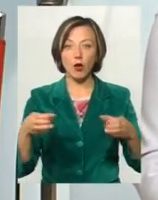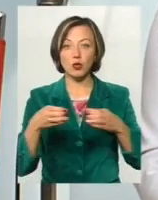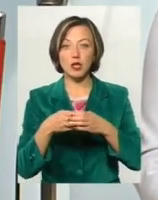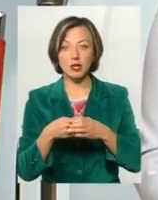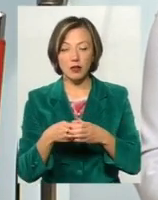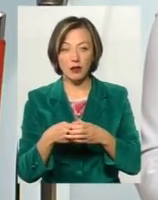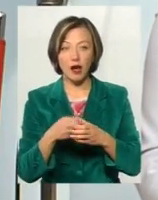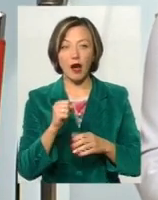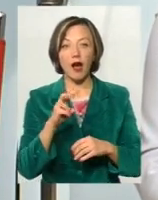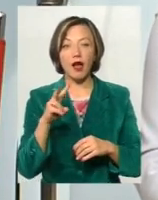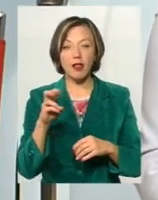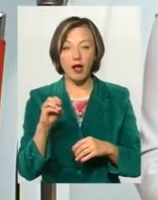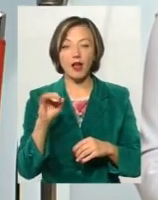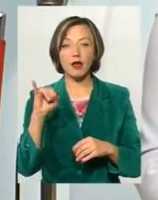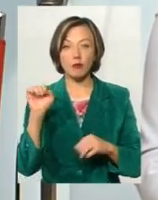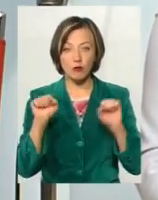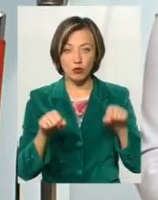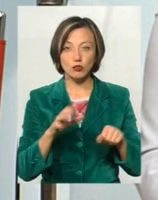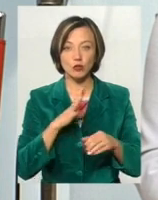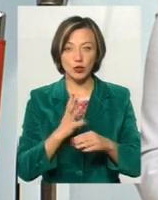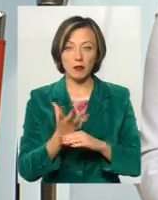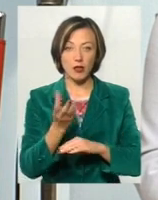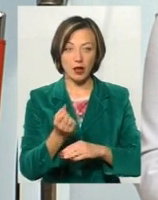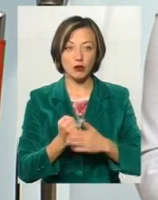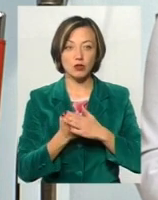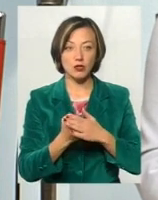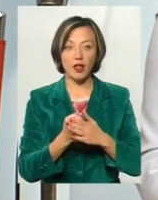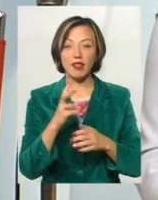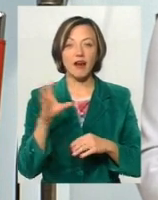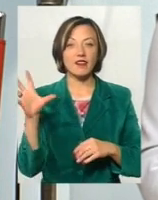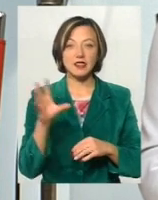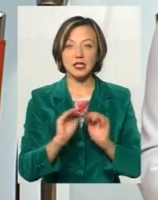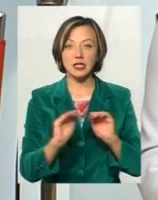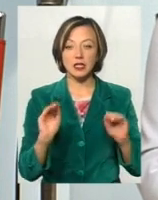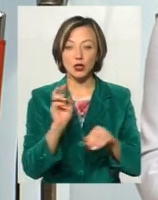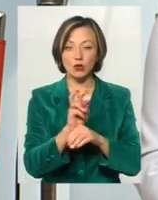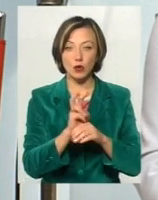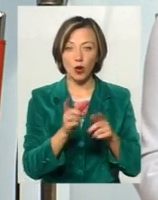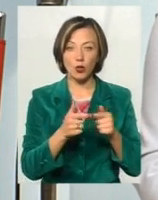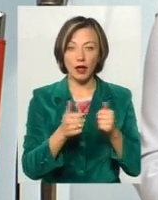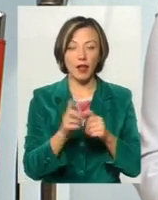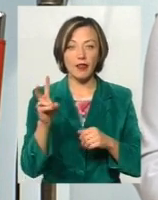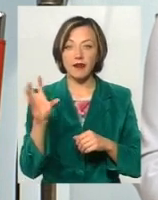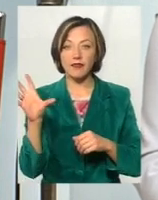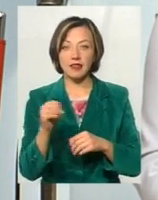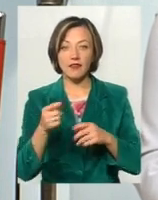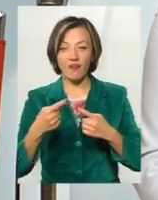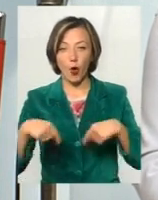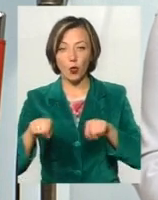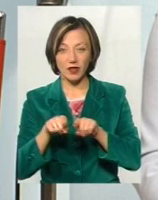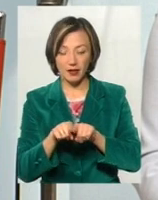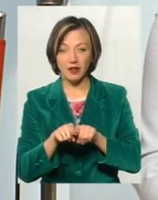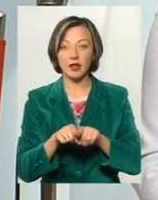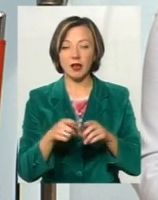факультативи, але і вони можуть бути і на платній основі, тому що не всі діти йдуть на гуртки і не всі діти йдуть на факультативи.